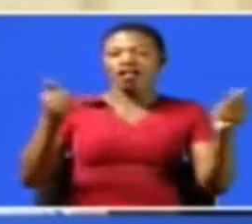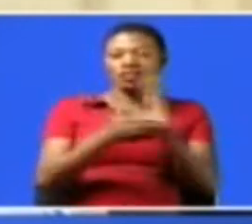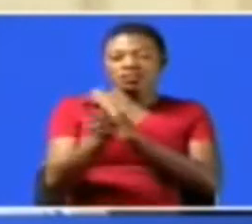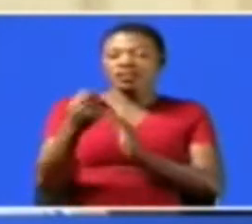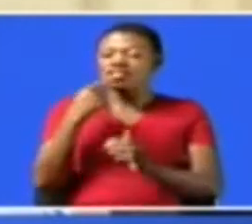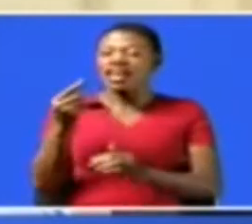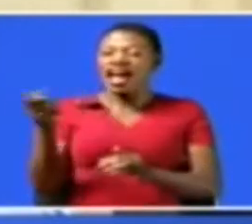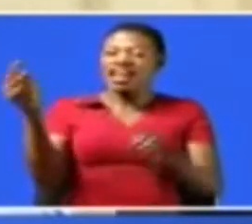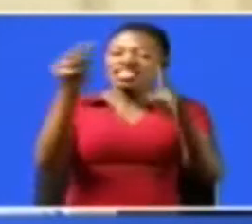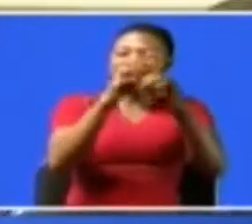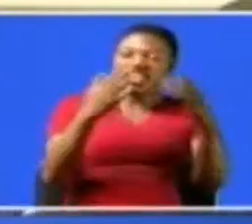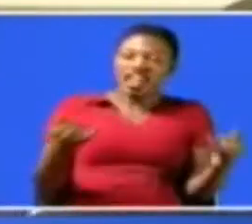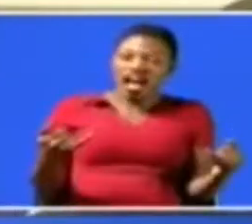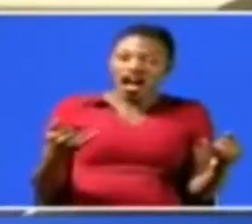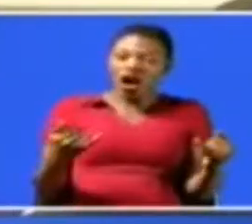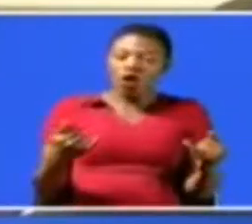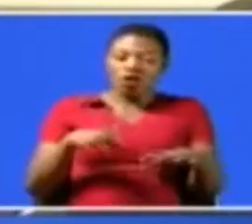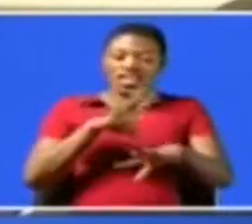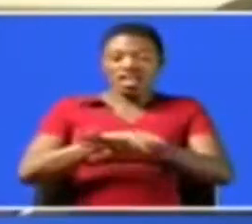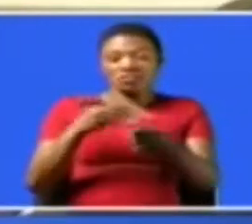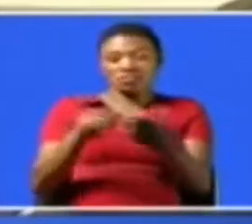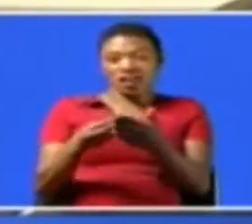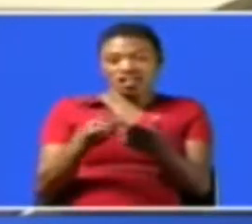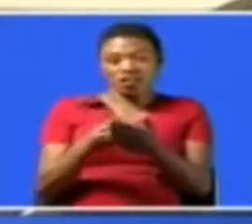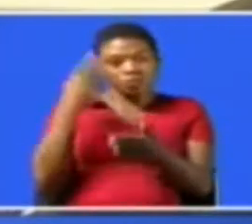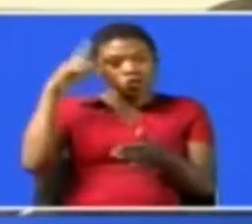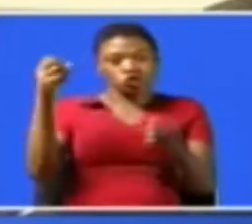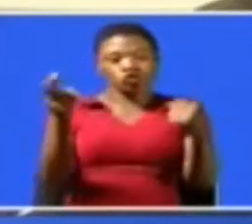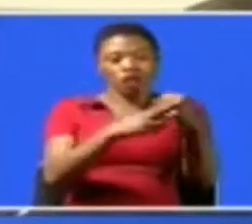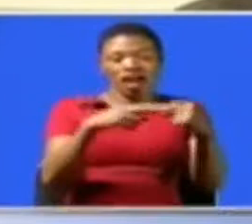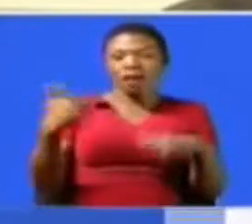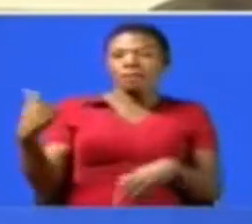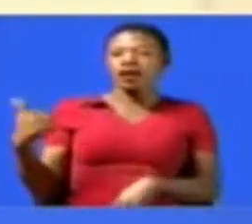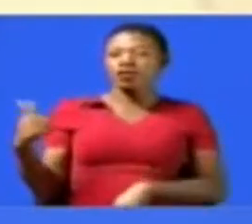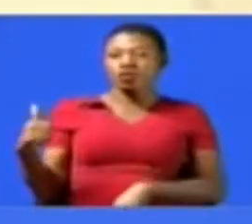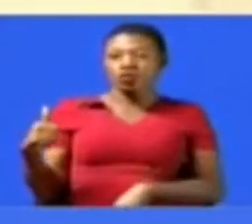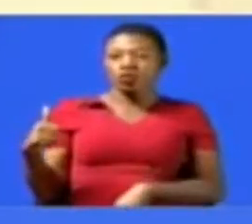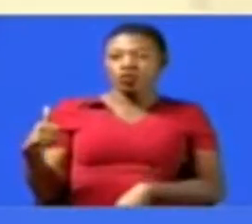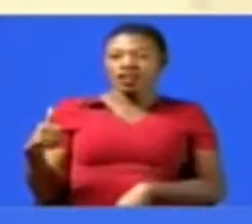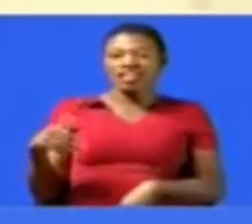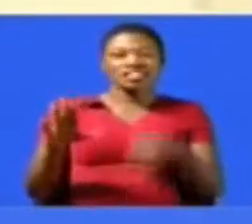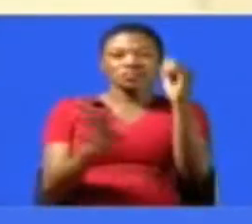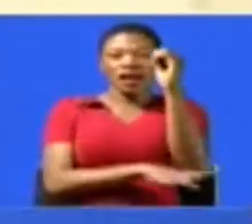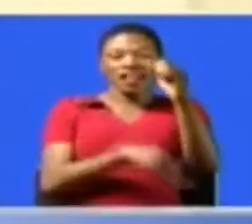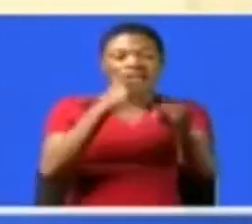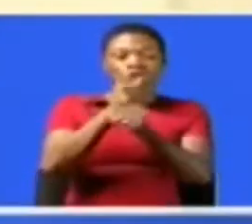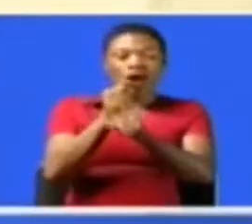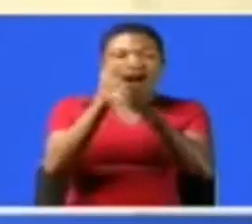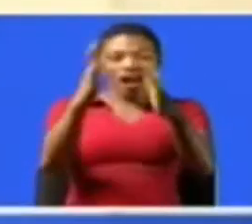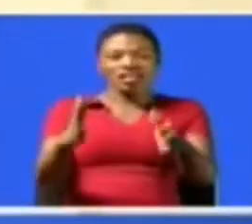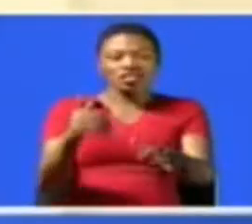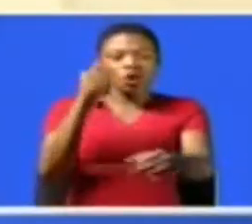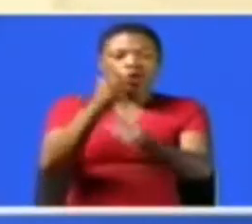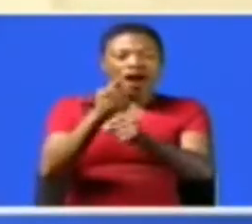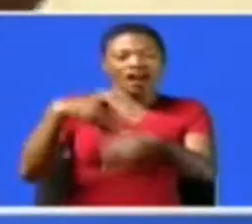sasa hawajahisi harufu ya mshahara wa Julai. It is unfortunate that the workers who work